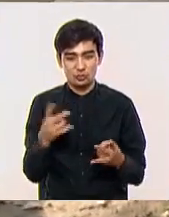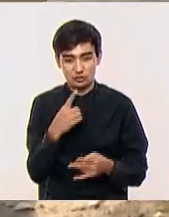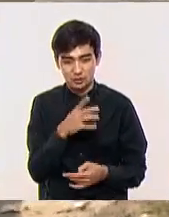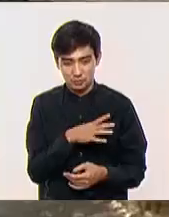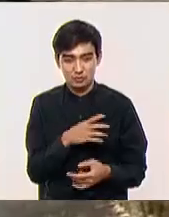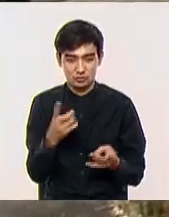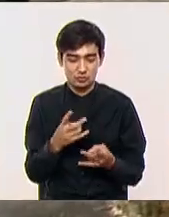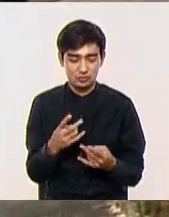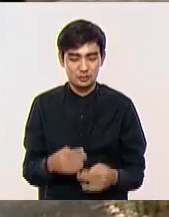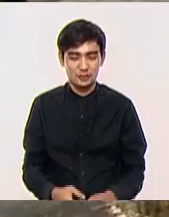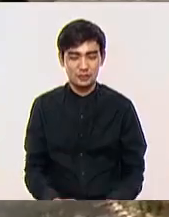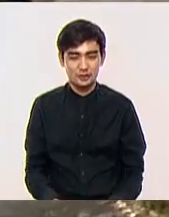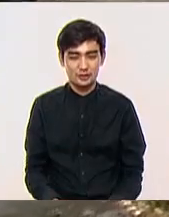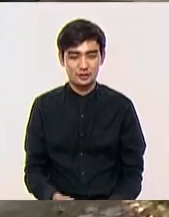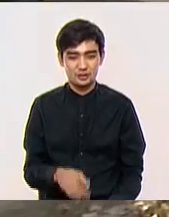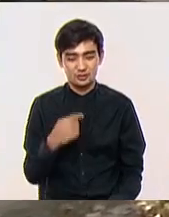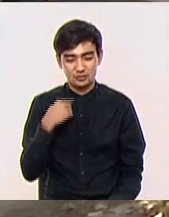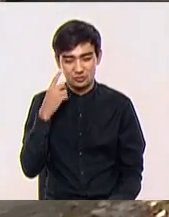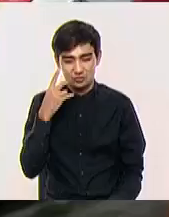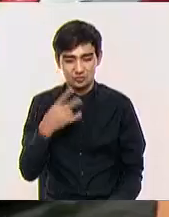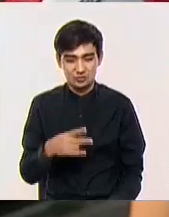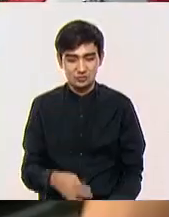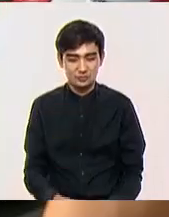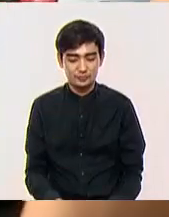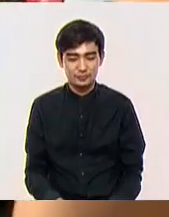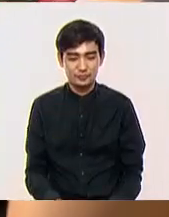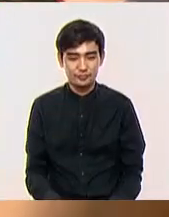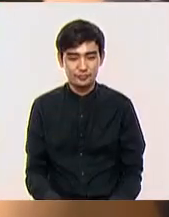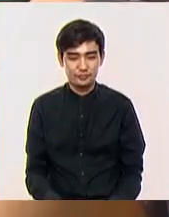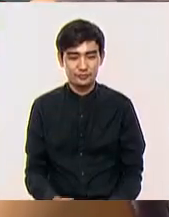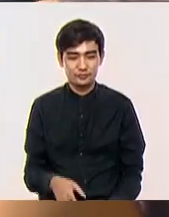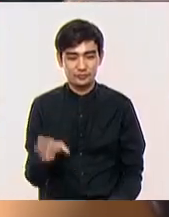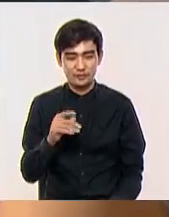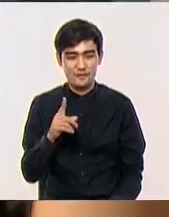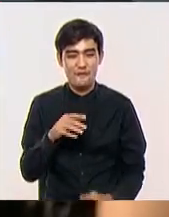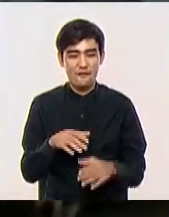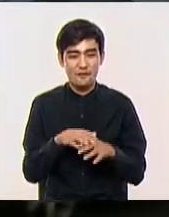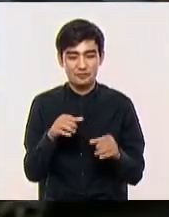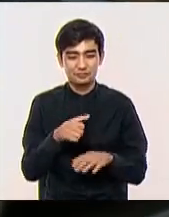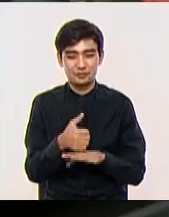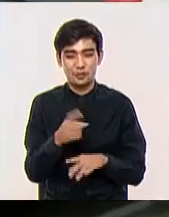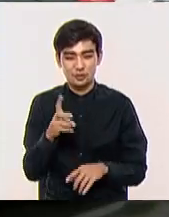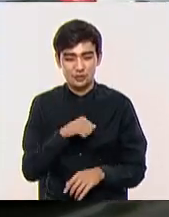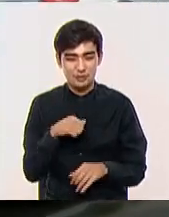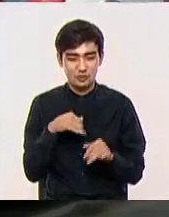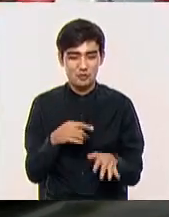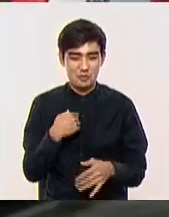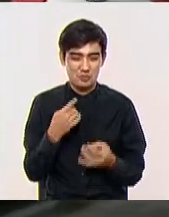керек. Керек емес деп ойлаймын. Жоғары жақта отырған адамдар өздері шешер. Біз қарапайым халықпыз ғой.